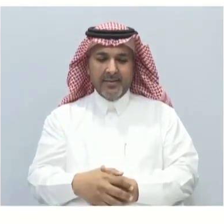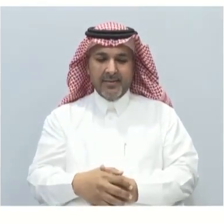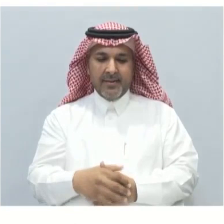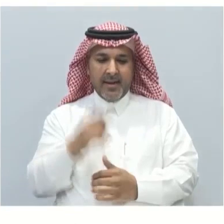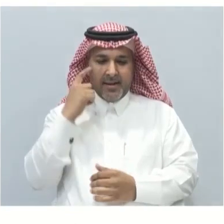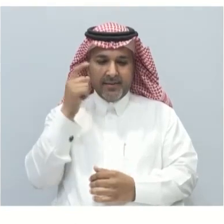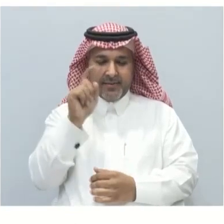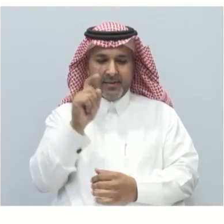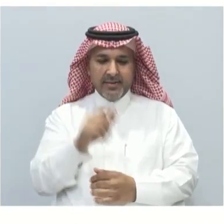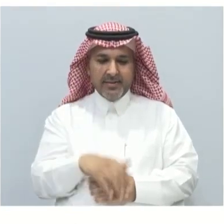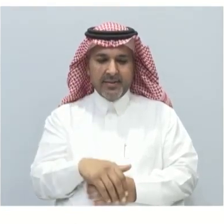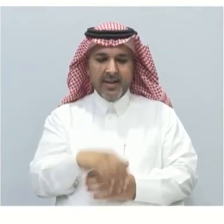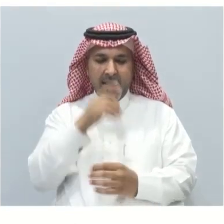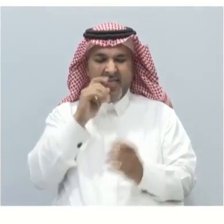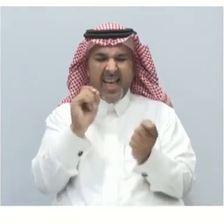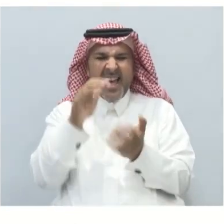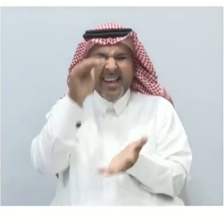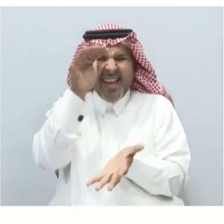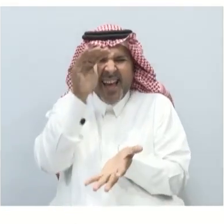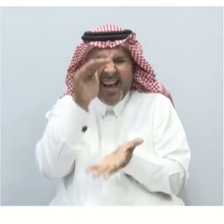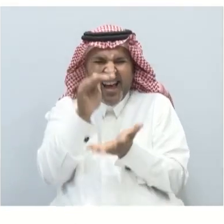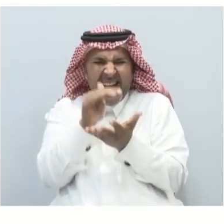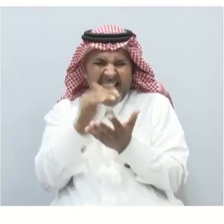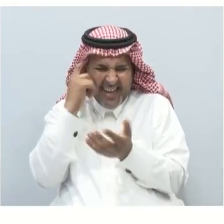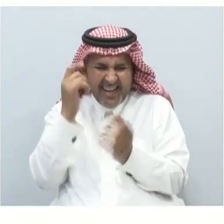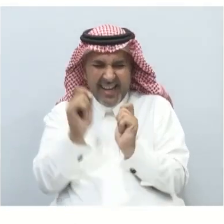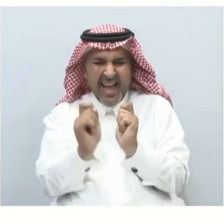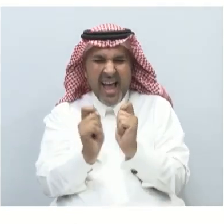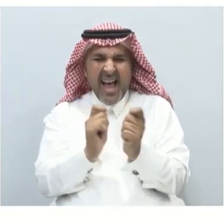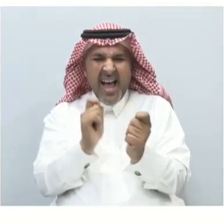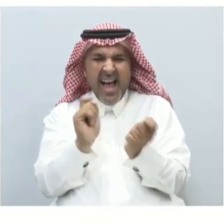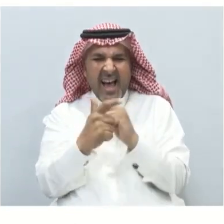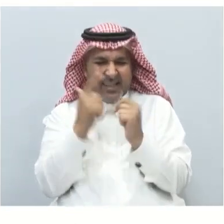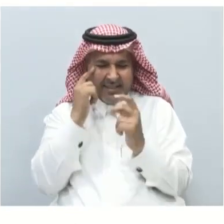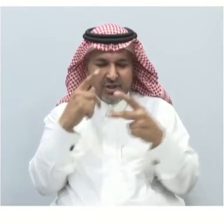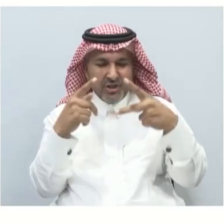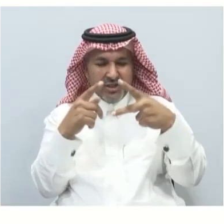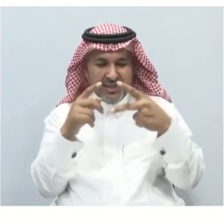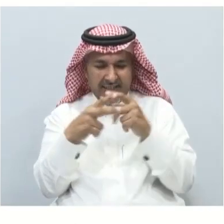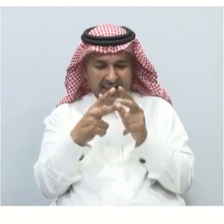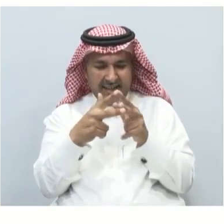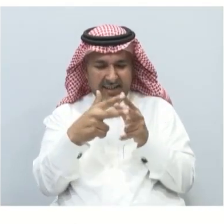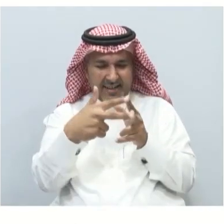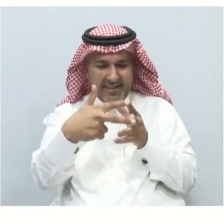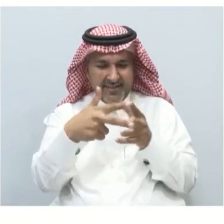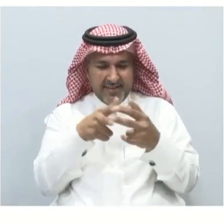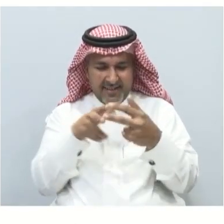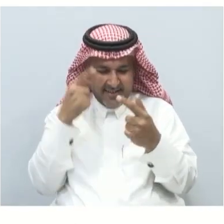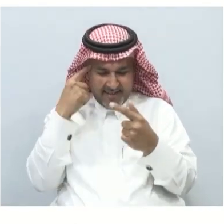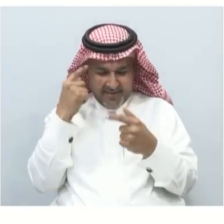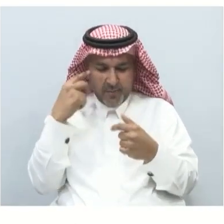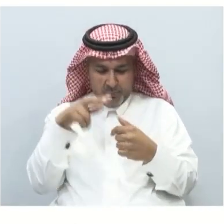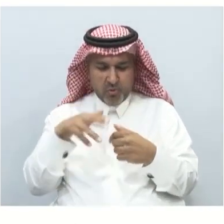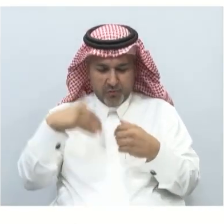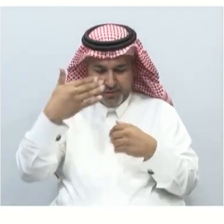فان الاكس حتكون اقل من ايش اقل من الواي بهذا الشكل فبالتالي اذا كانت الداله